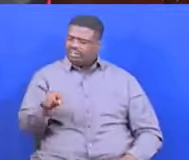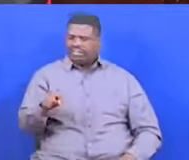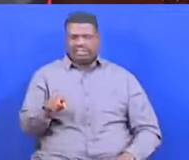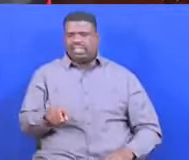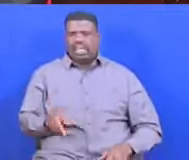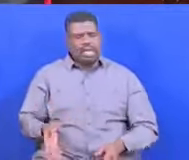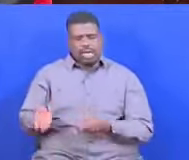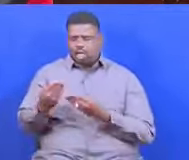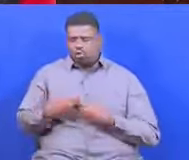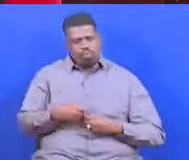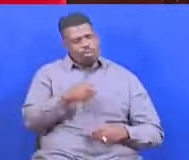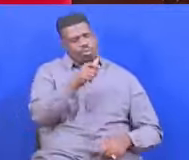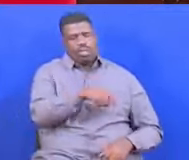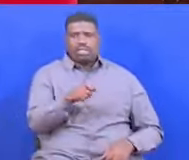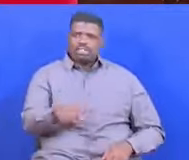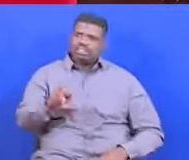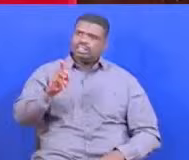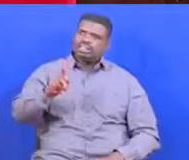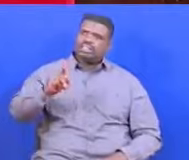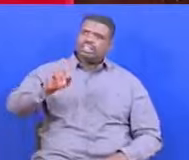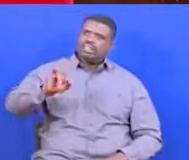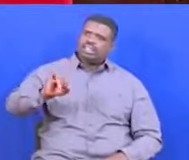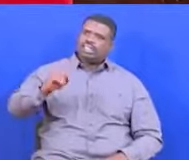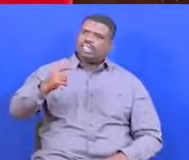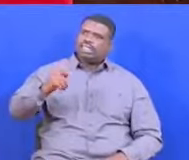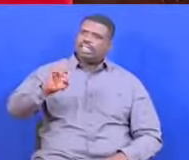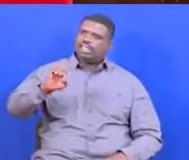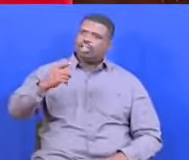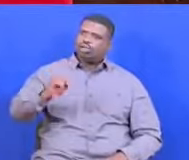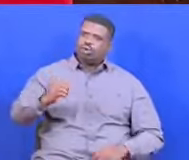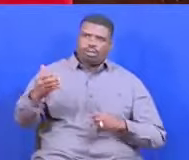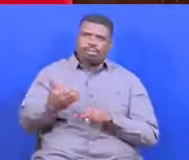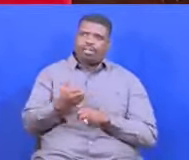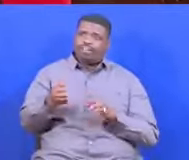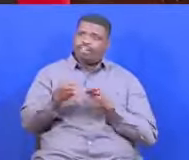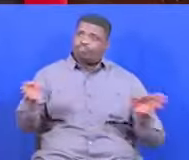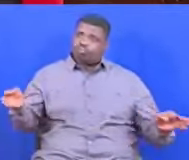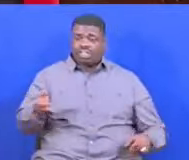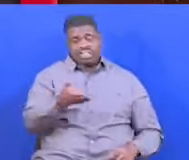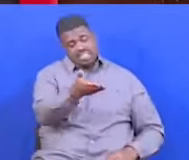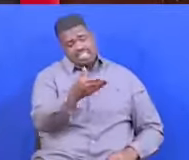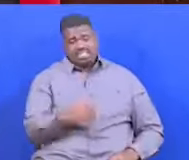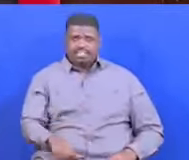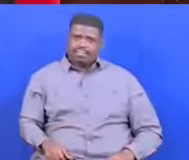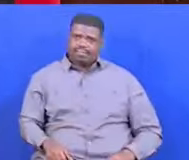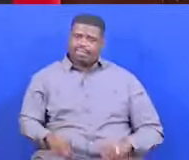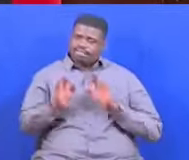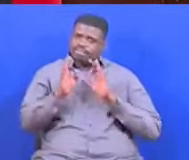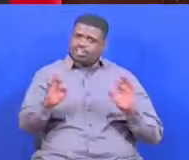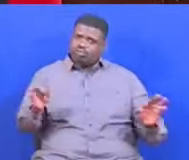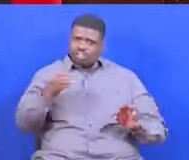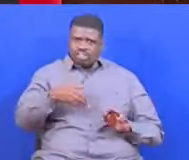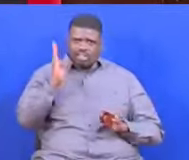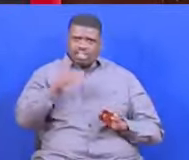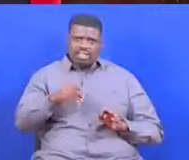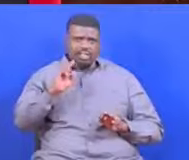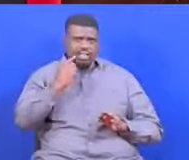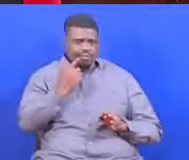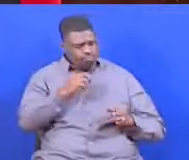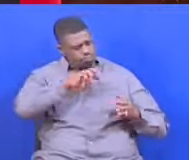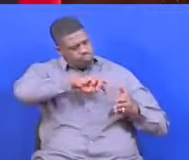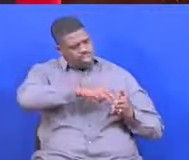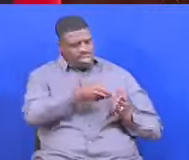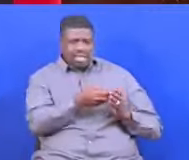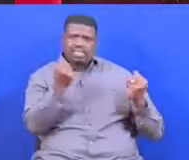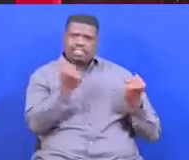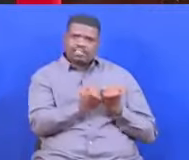haitaweza kutupa wananchi wa Kiteto kupata fursa hizi. Ni vyema serikali mkajaribu kuweka mkakati. Hii